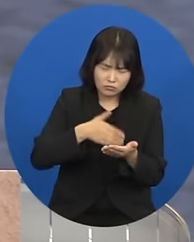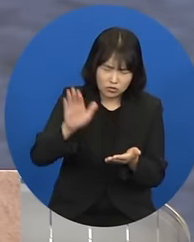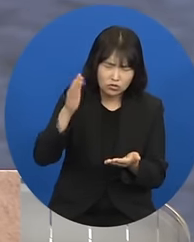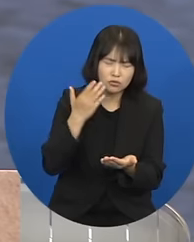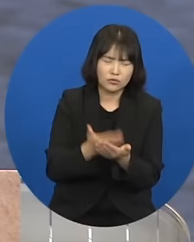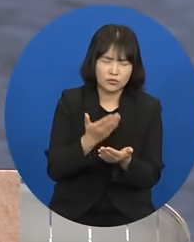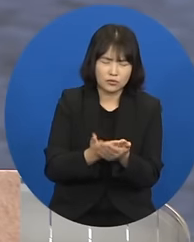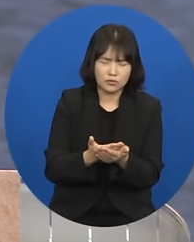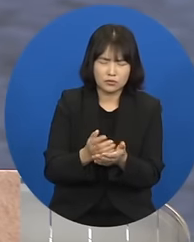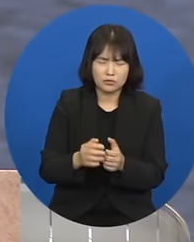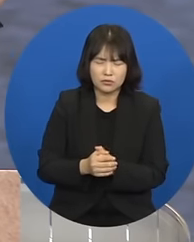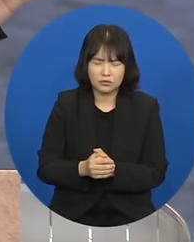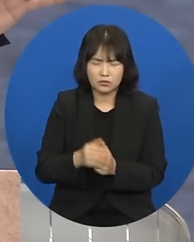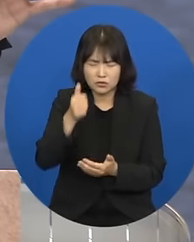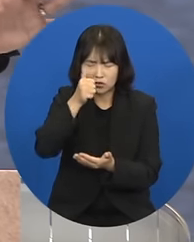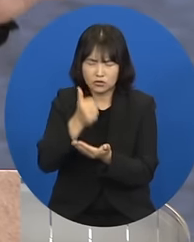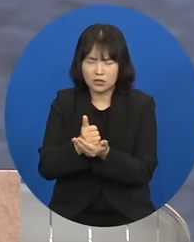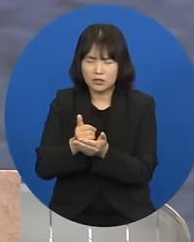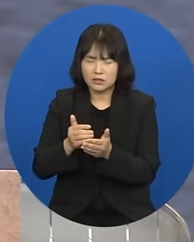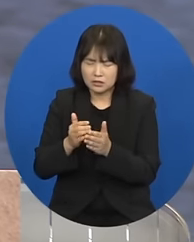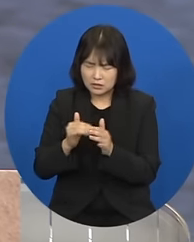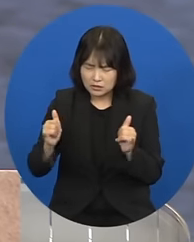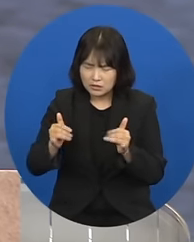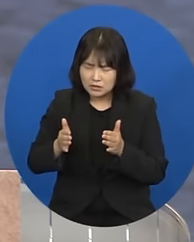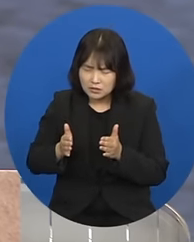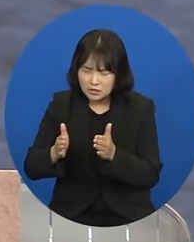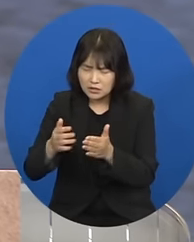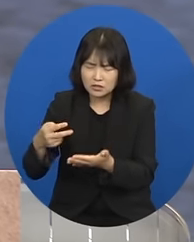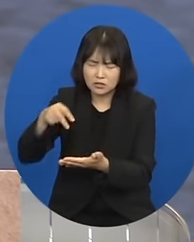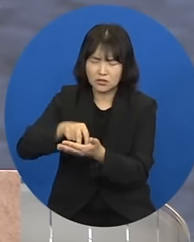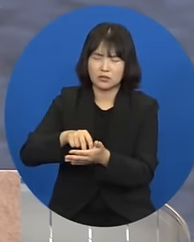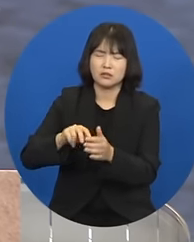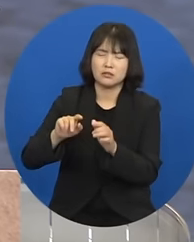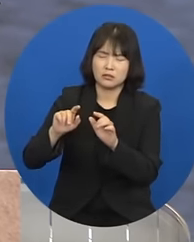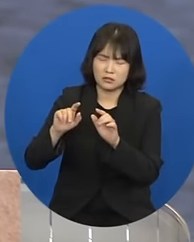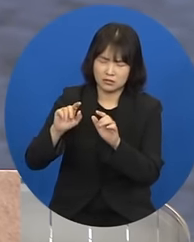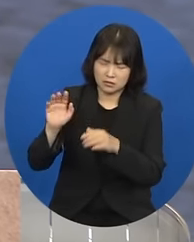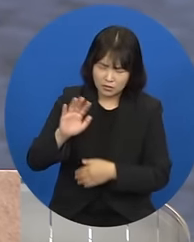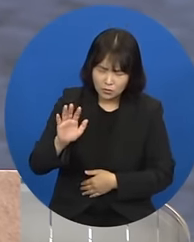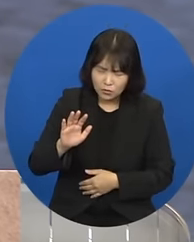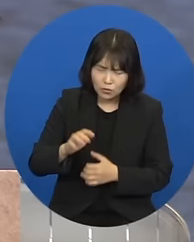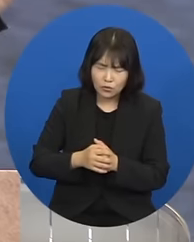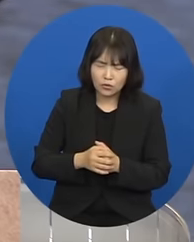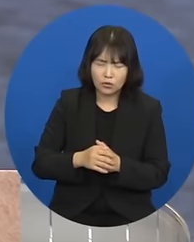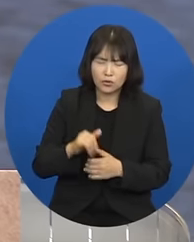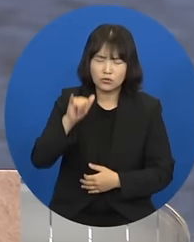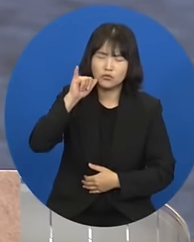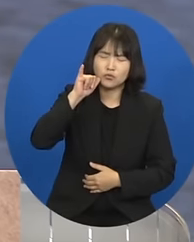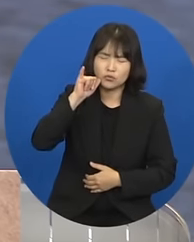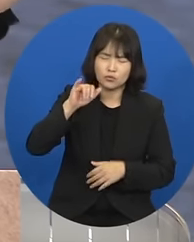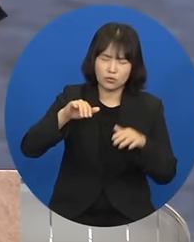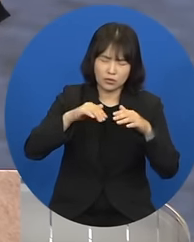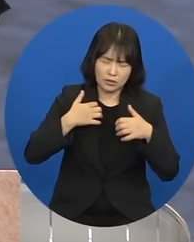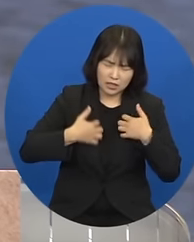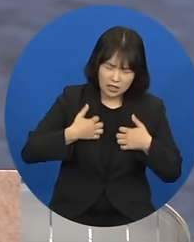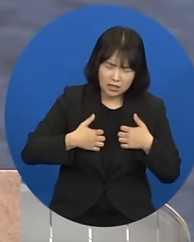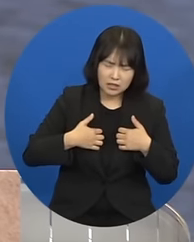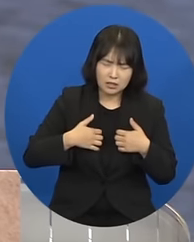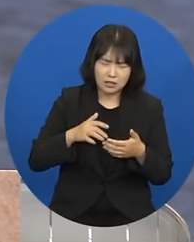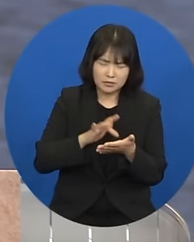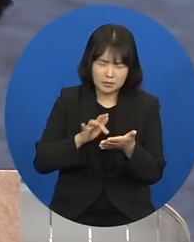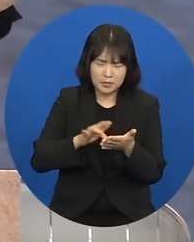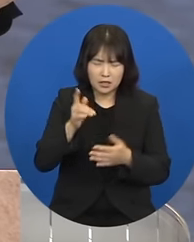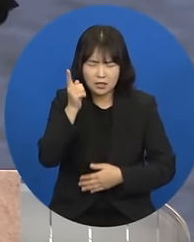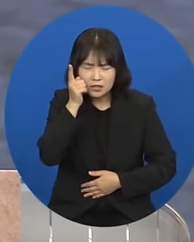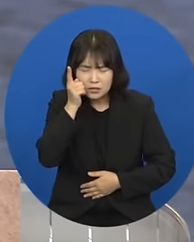주시고 아버지 죄인의 길에 서지 않게 하여 주시고 우리 다음 세대가 중독에서 하나님 모든 게이밍과 스마트폰과